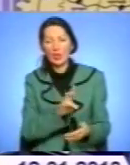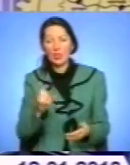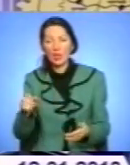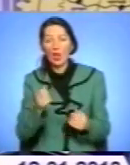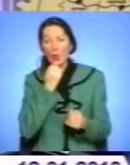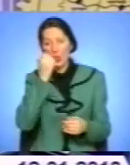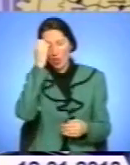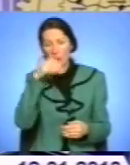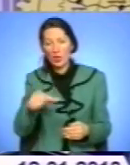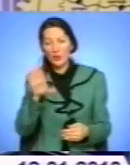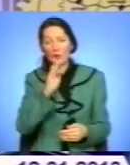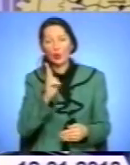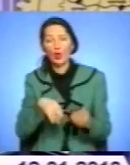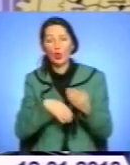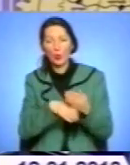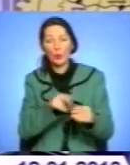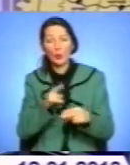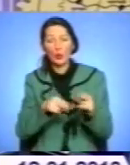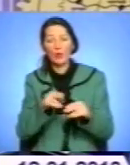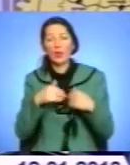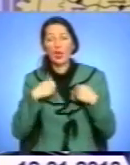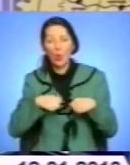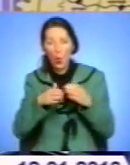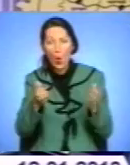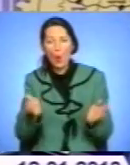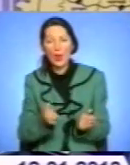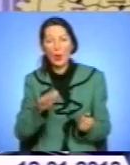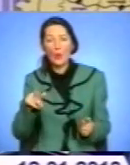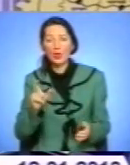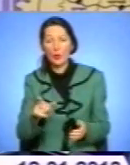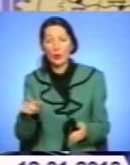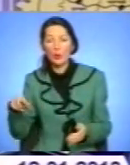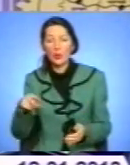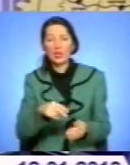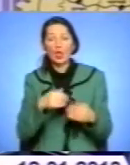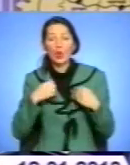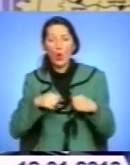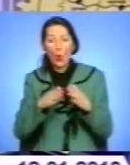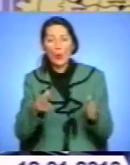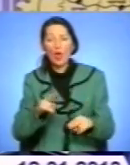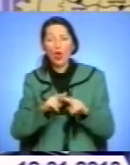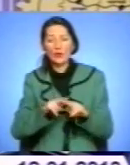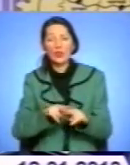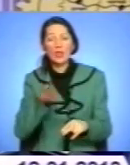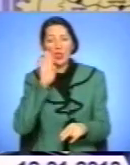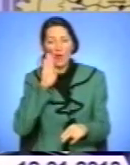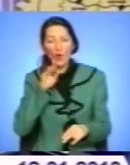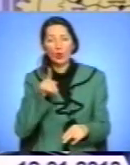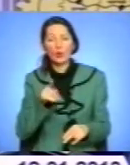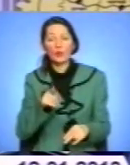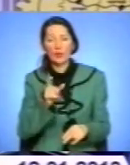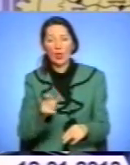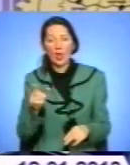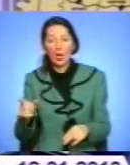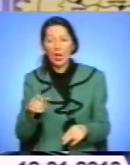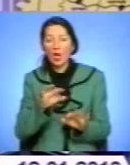купелі. Потім представники духовенства та парафіяни перейшли до купелі, де освятили її та воду. Тутешні жителі